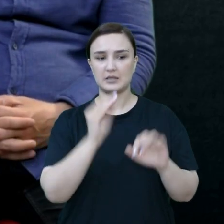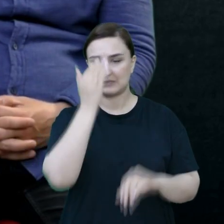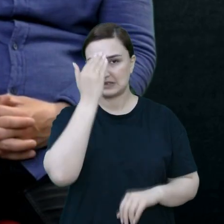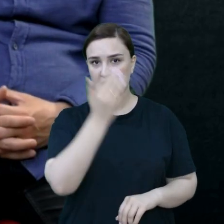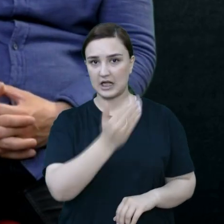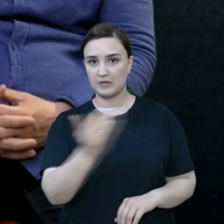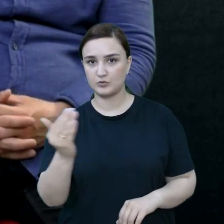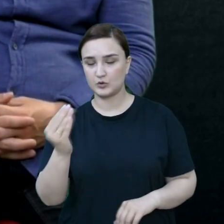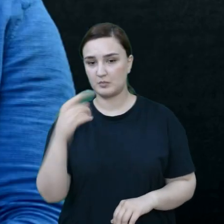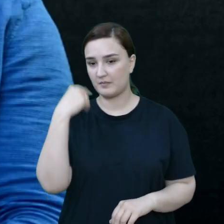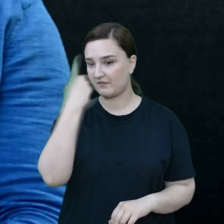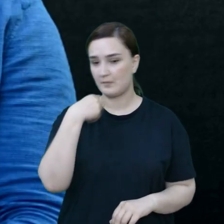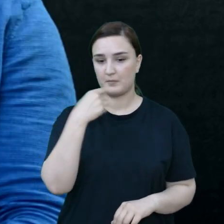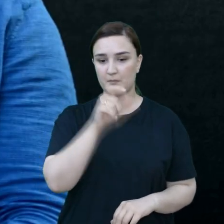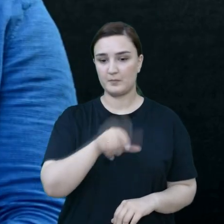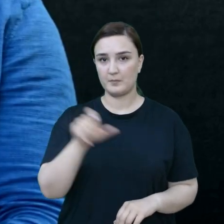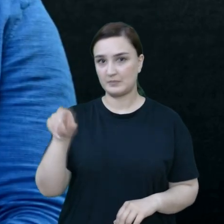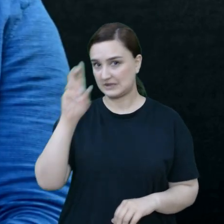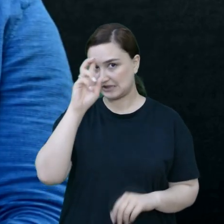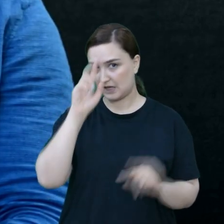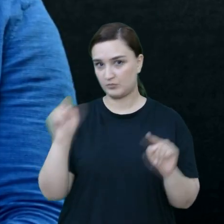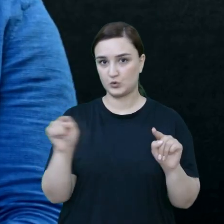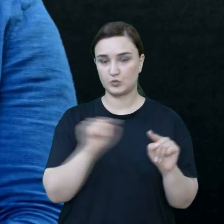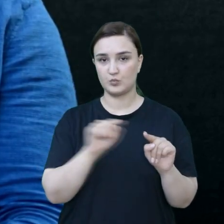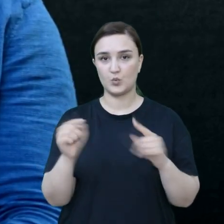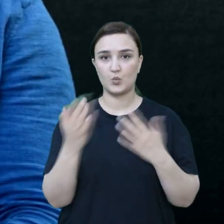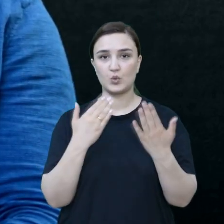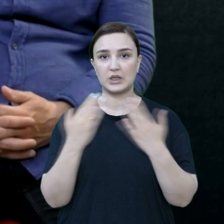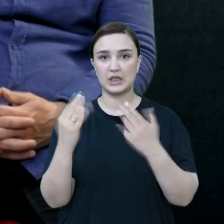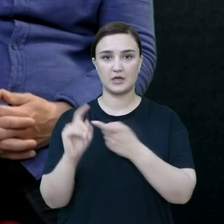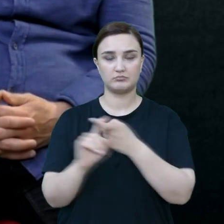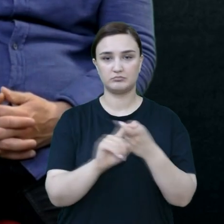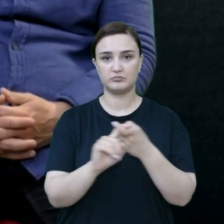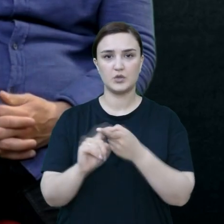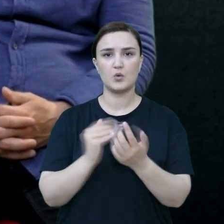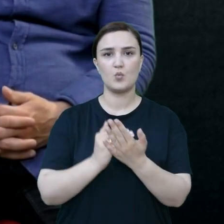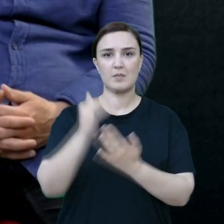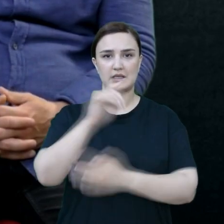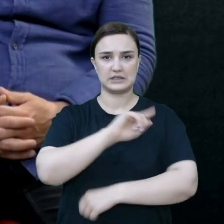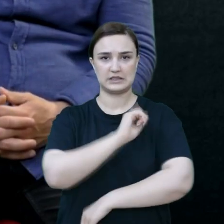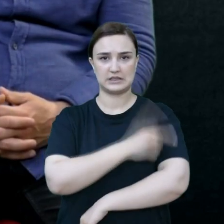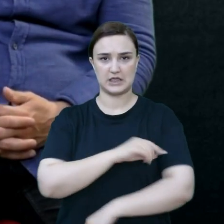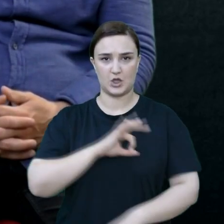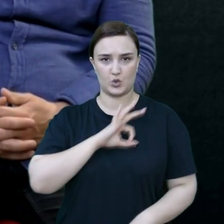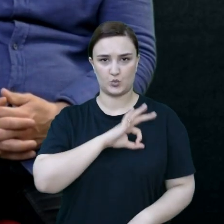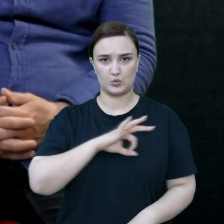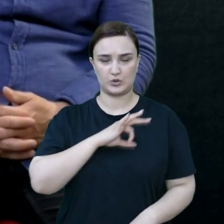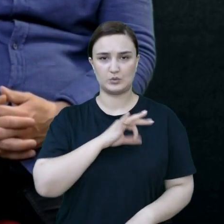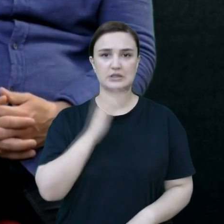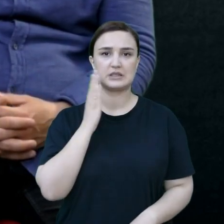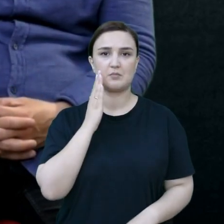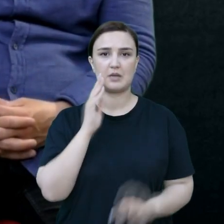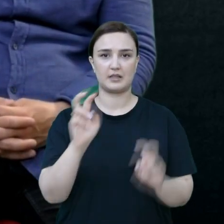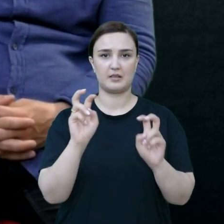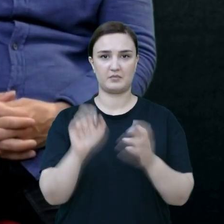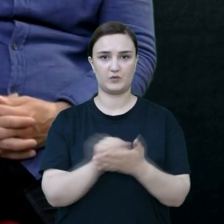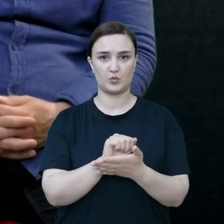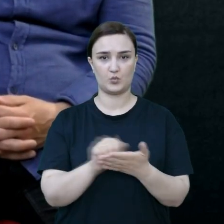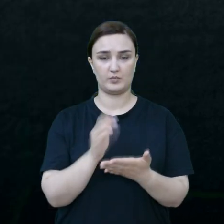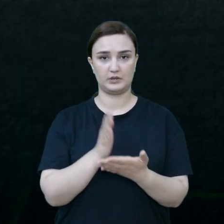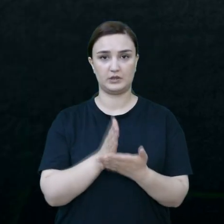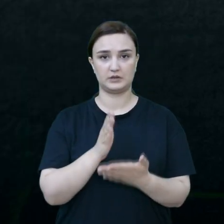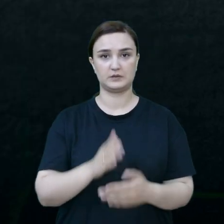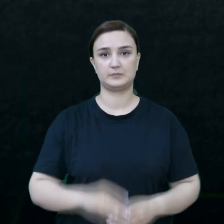dövlət arasındakı qarşılıqlı münasibətləri müəyyən edən, ən yüksək hüquqi qüvvəyə malik olan hüquqi